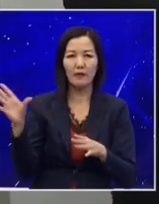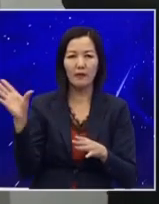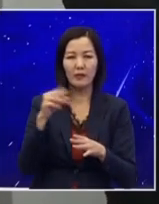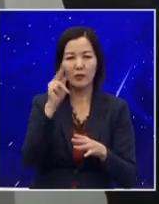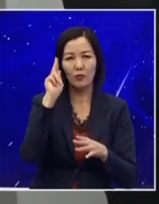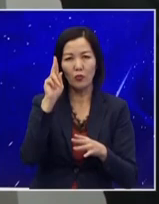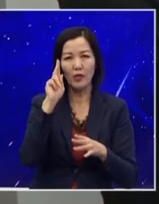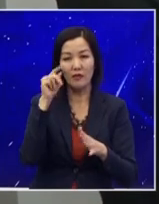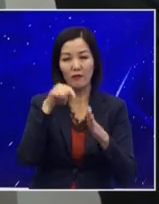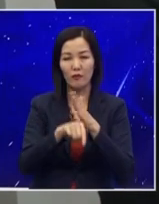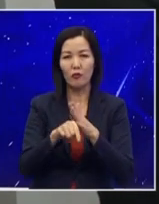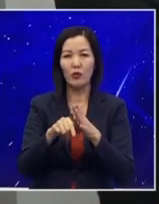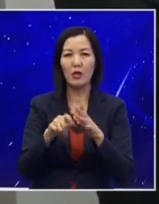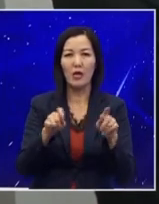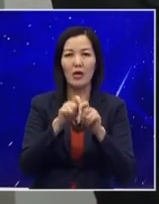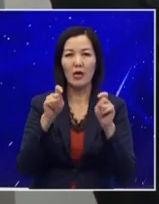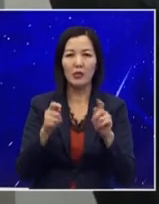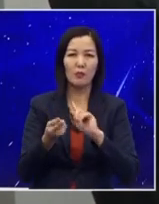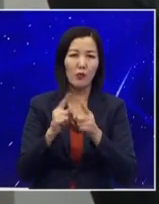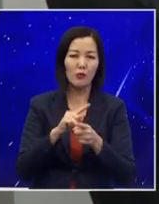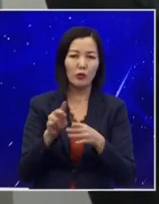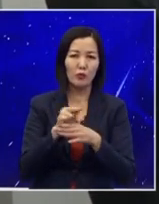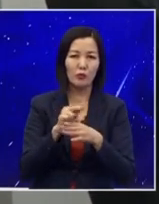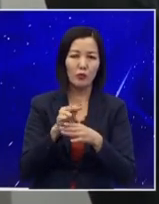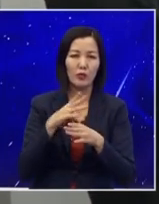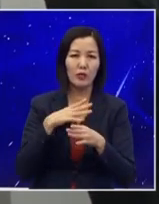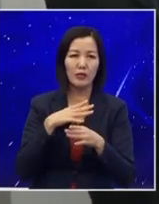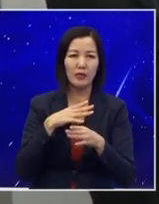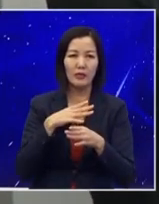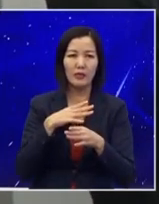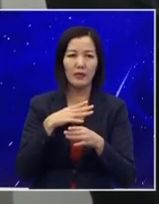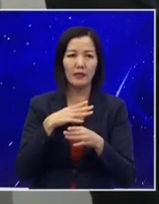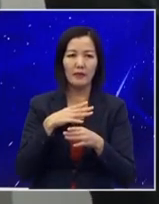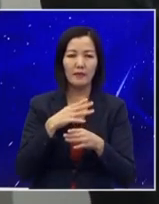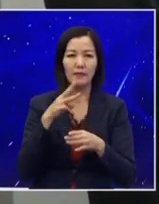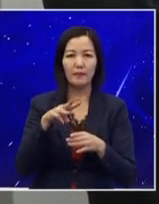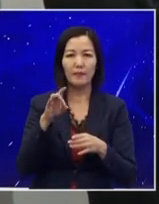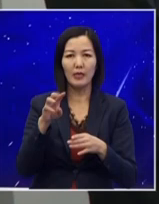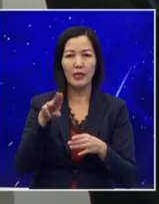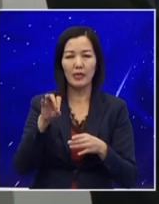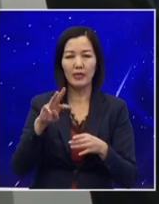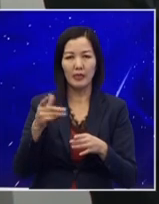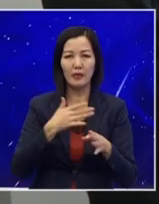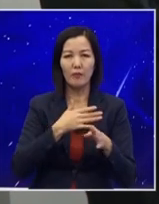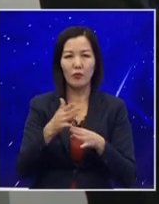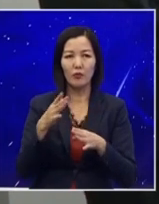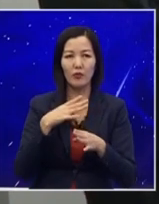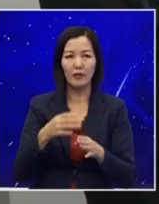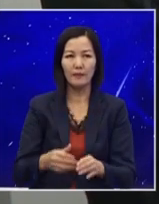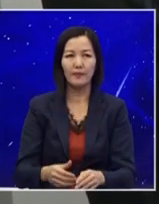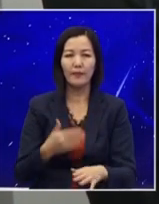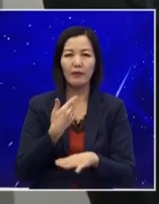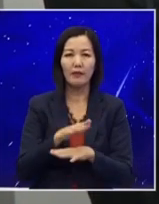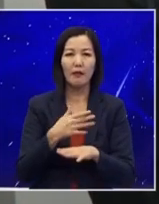брали внутрь школы, все переделали. Тоже около миллиарда тенге на эту школу. У меня 8 школ.